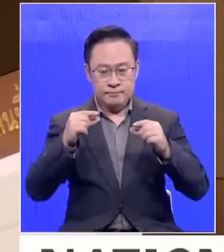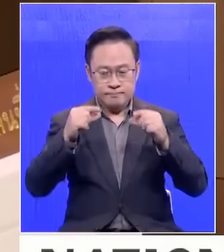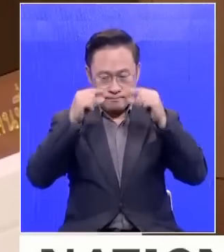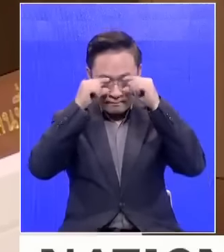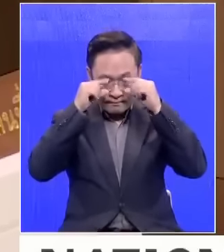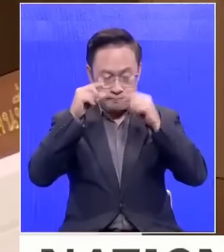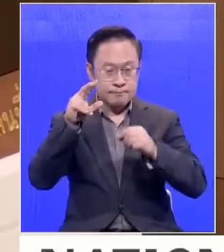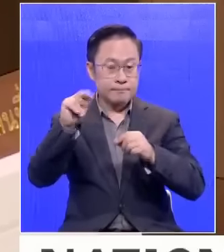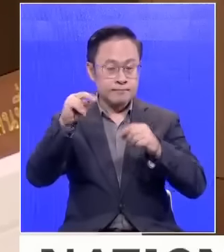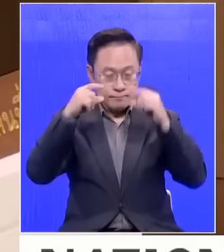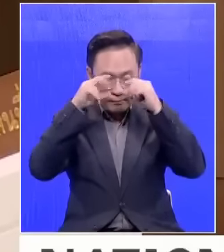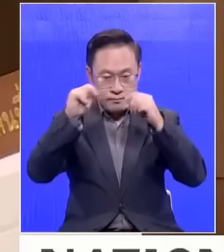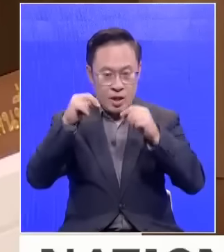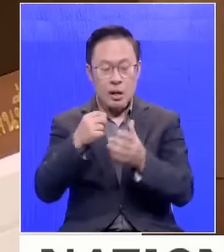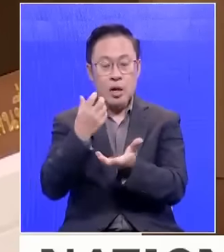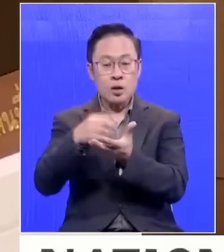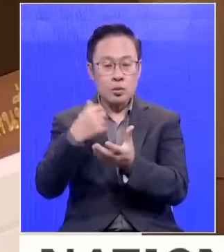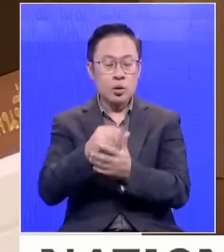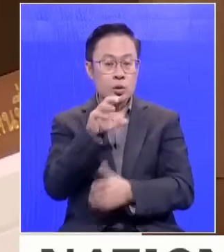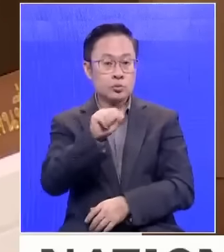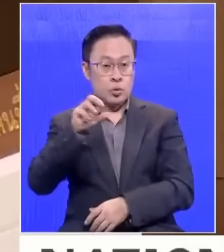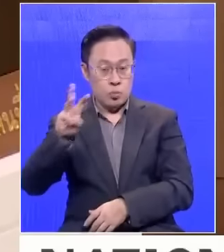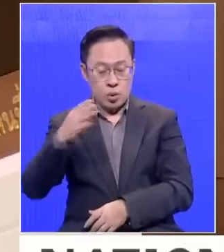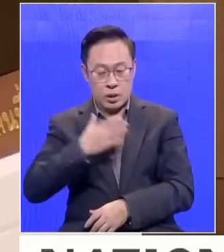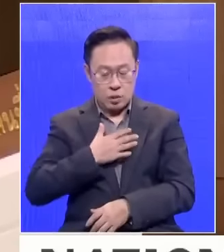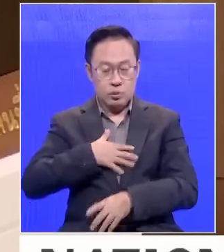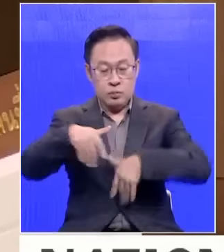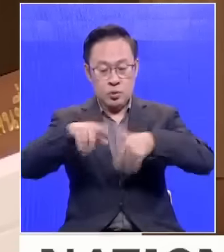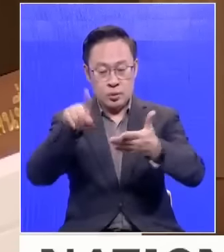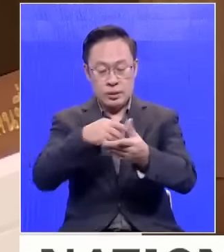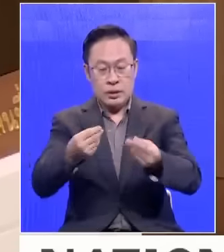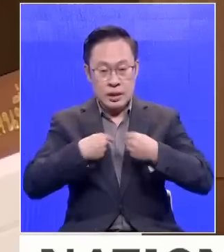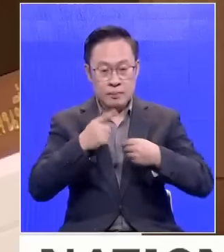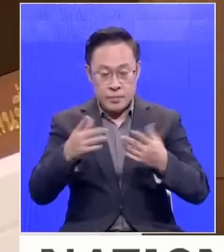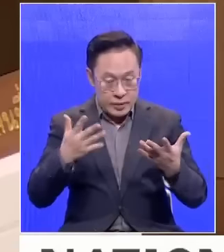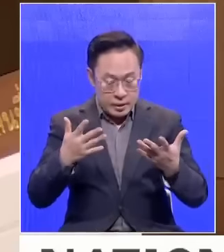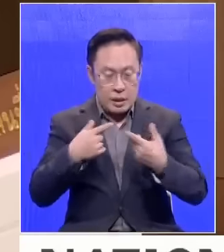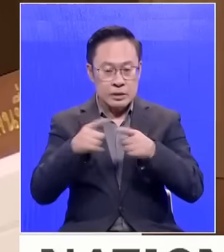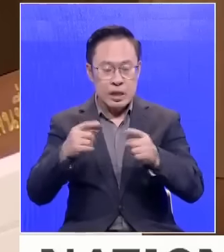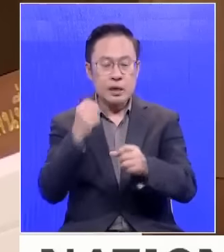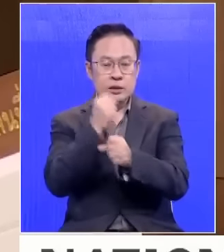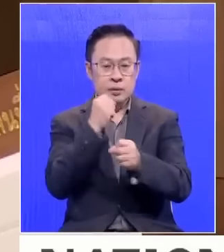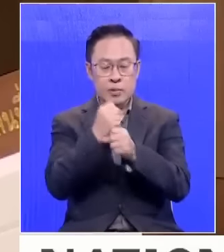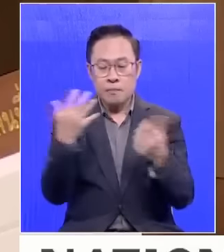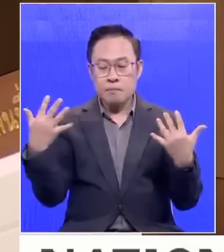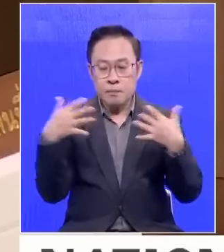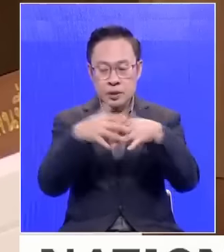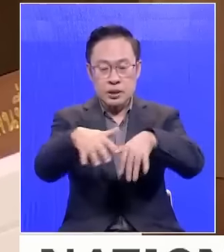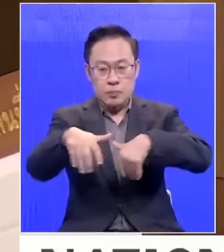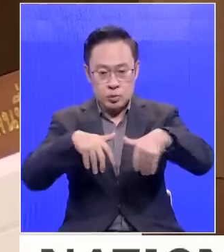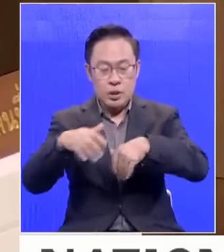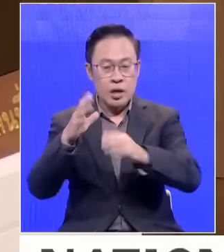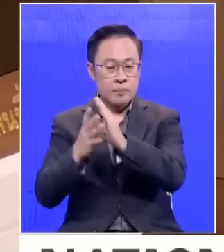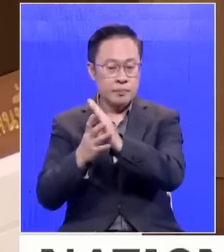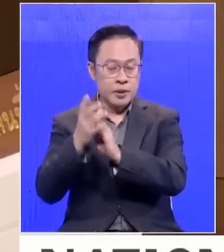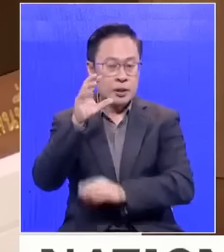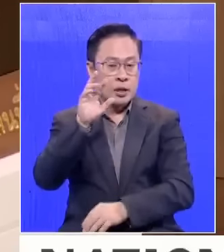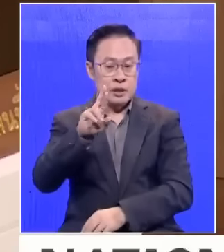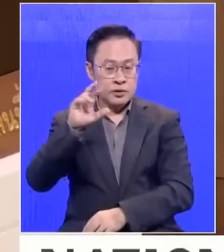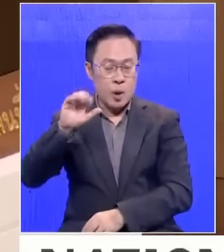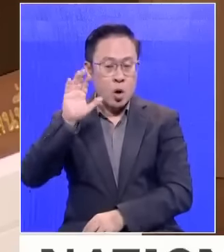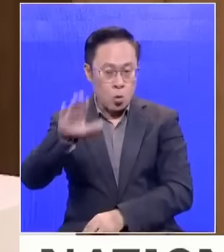าที่แม้จะไม่ได้มาจากประชาชนโดยตรงแต่ก็จะทำงานให้ยึดโยงกับประชาชนเป็นสภาของประชาชนและทำงานแบบวุฒิสภา